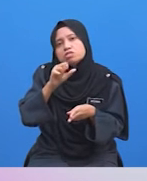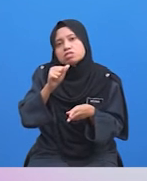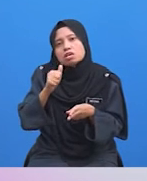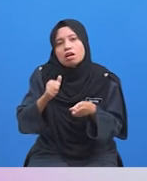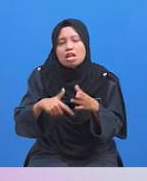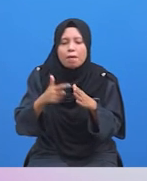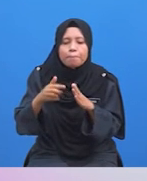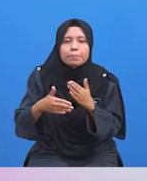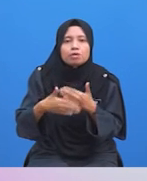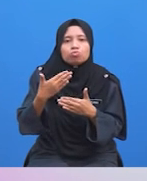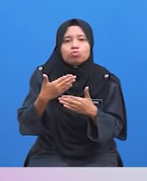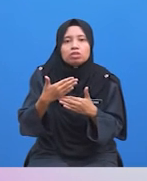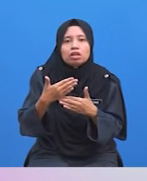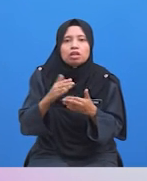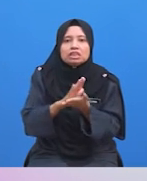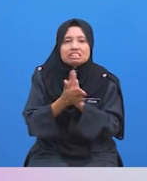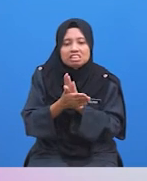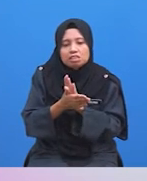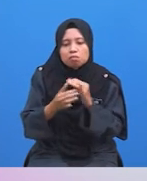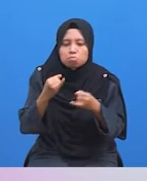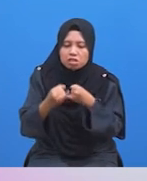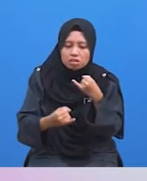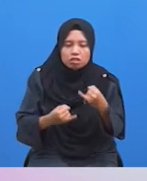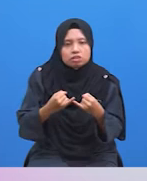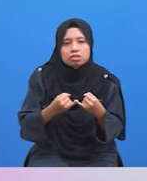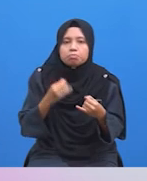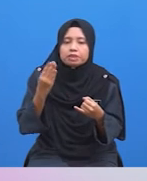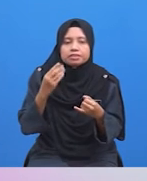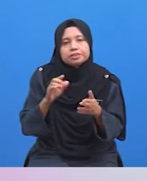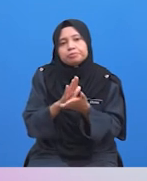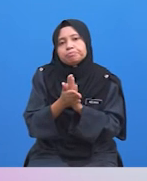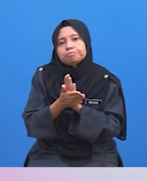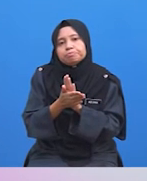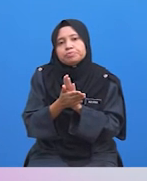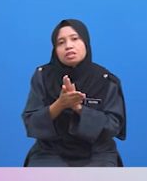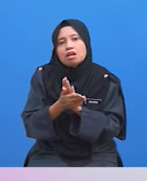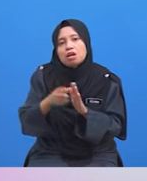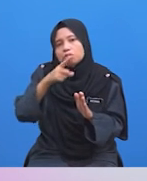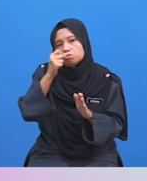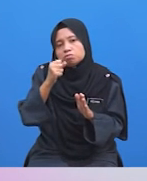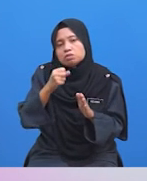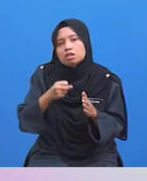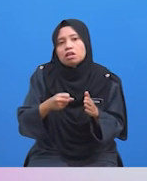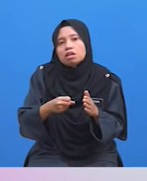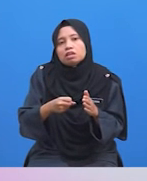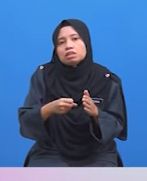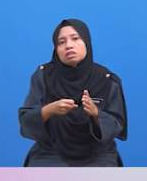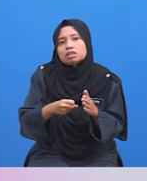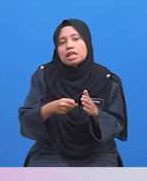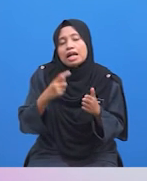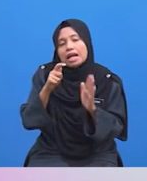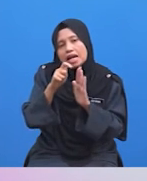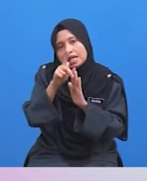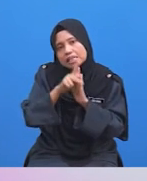menggalakkan migrasi antarabangsa keempat faktor ketersampaian yang tinggi